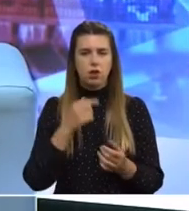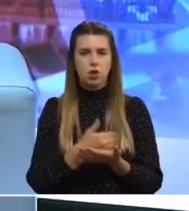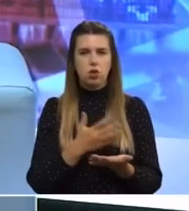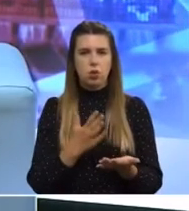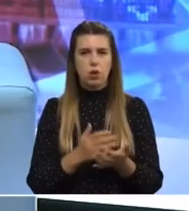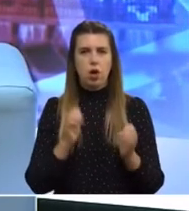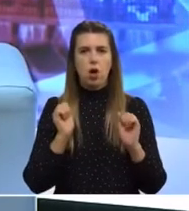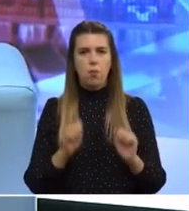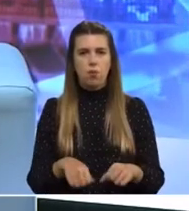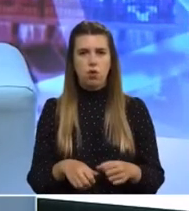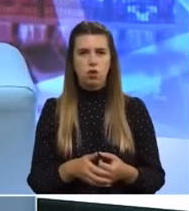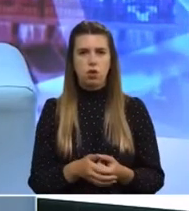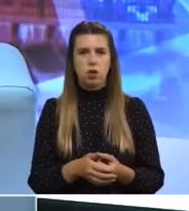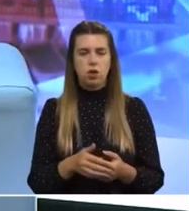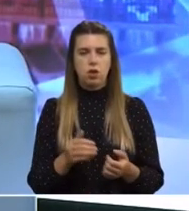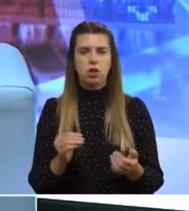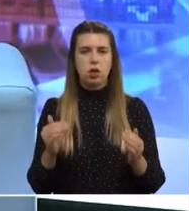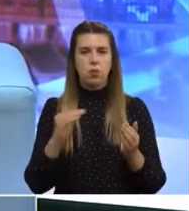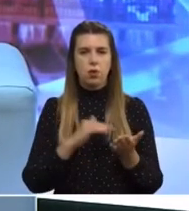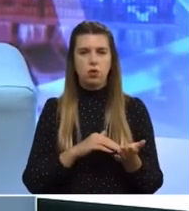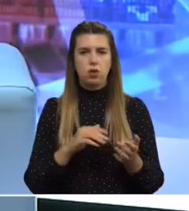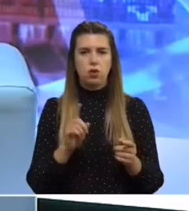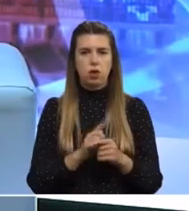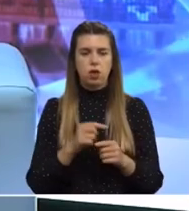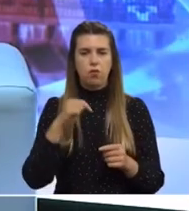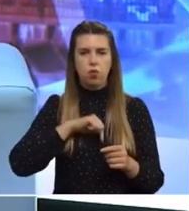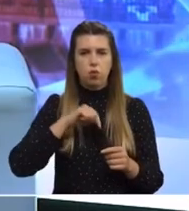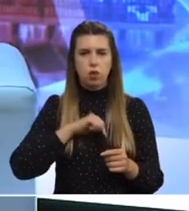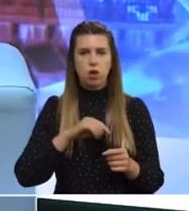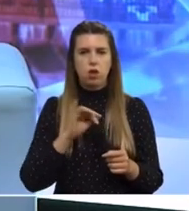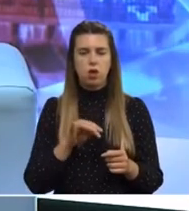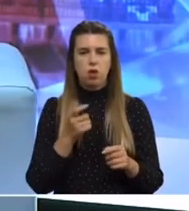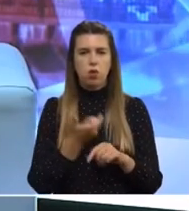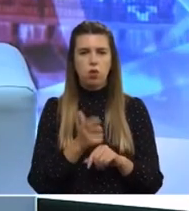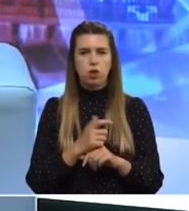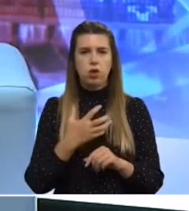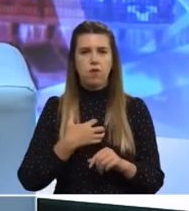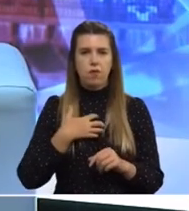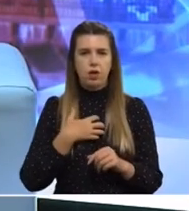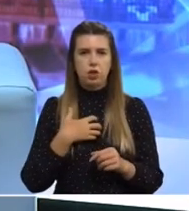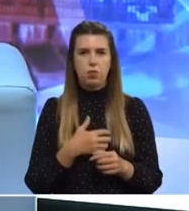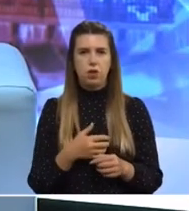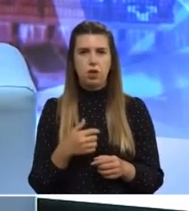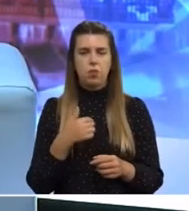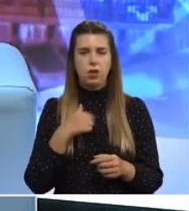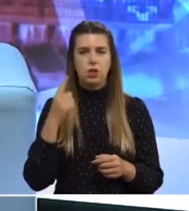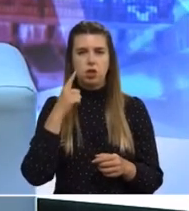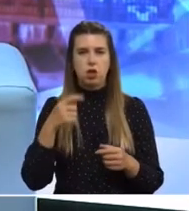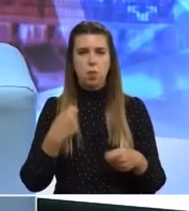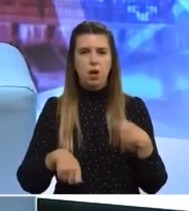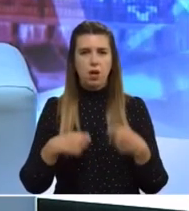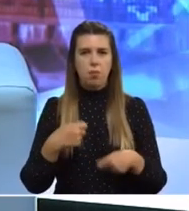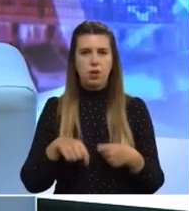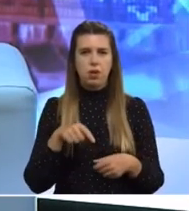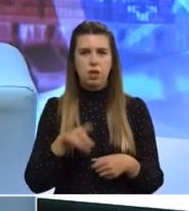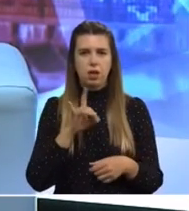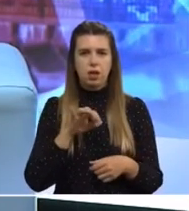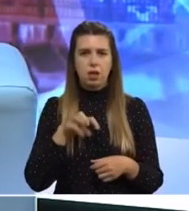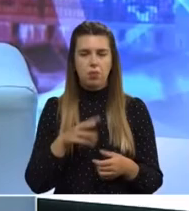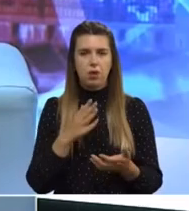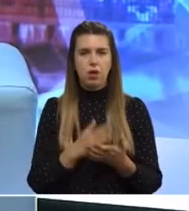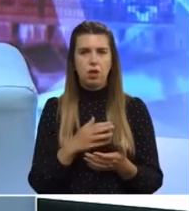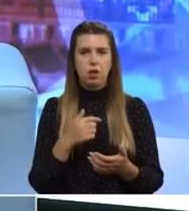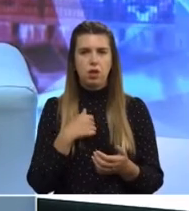древнейших инструментов можно соприкоснуться с чем-то глубинным и с чем-то очень важным. Вот мы слышим барабан, это